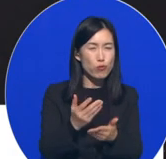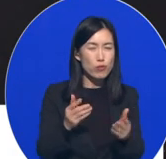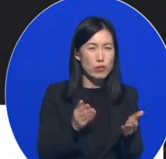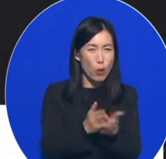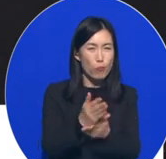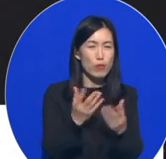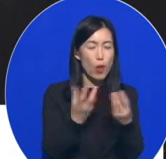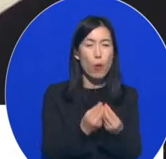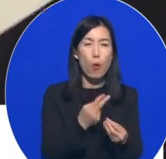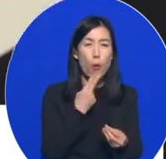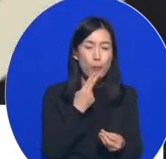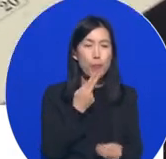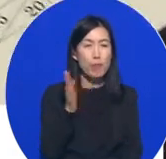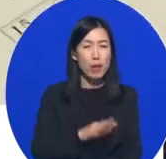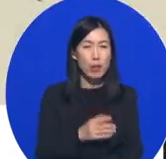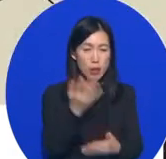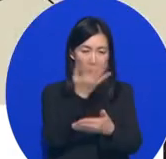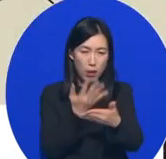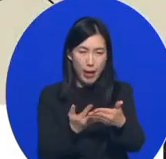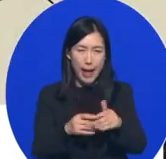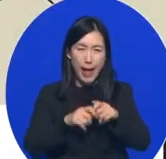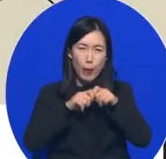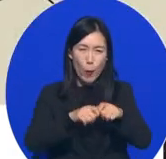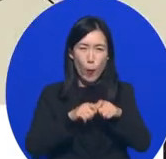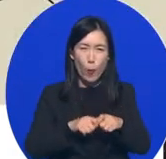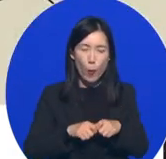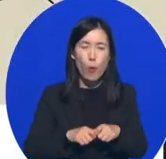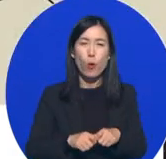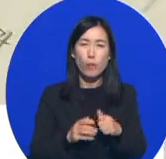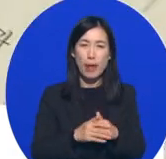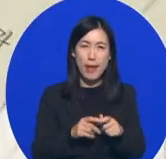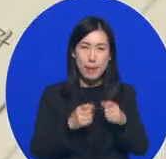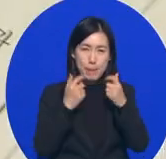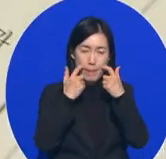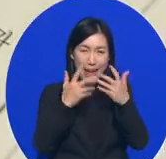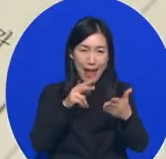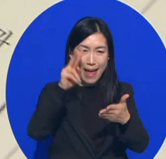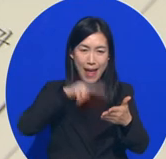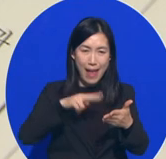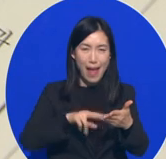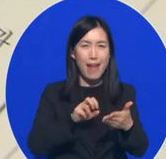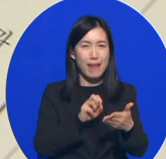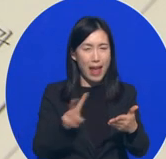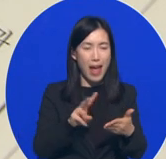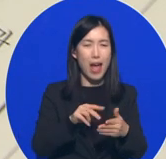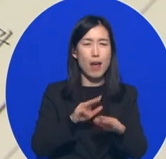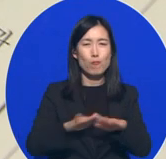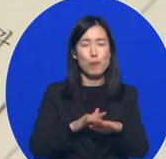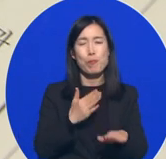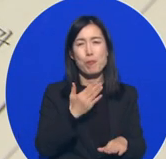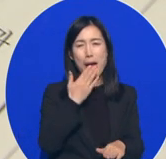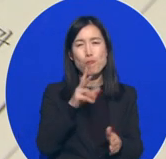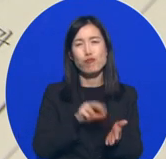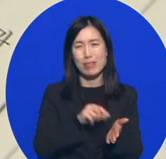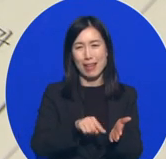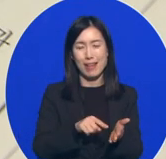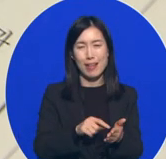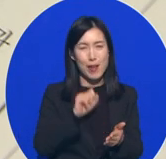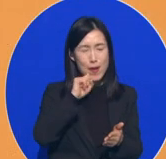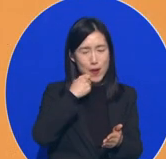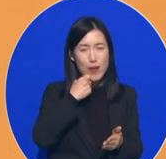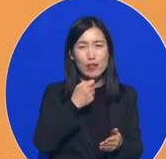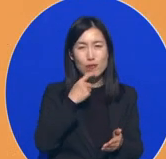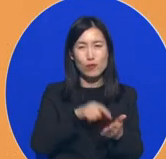사라졌지만 선택지를 보다 정교하게 구성해 지문을 정확히 이해해야 풀 수 있는 문항들로 변별력을